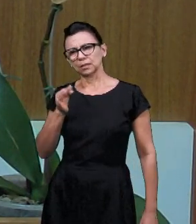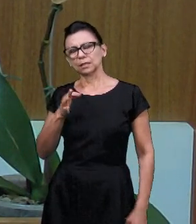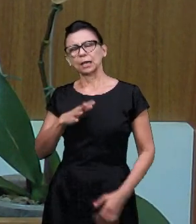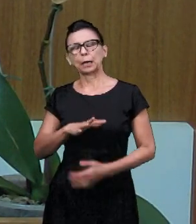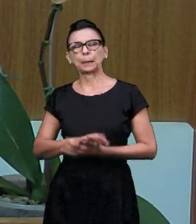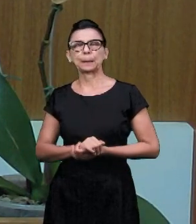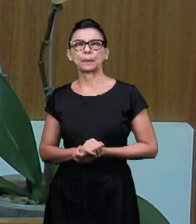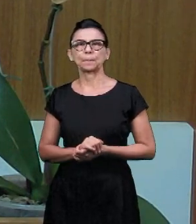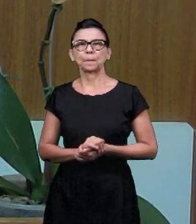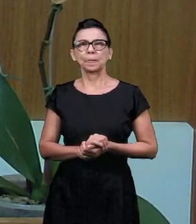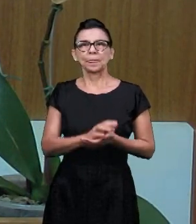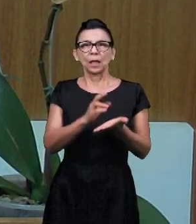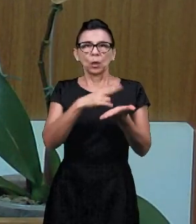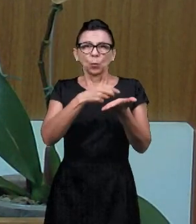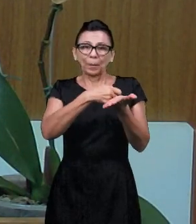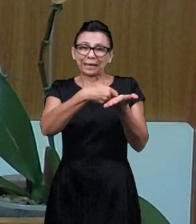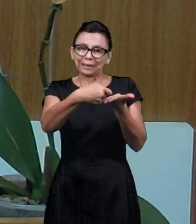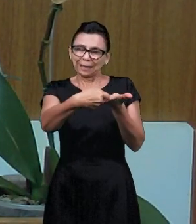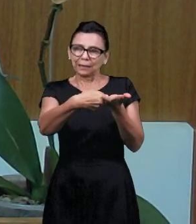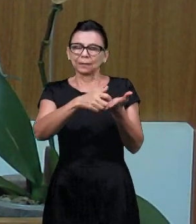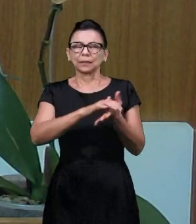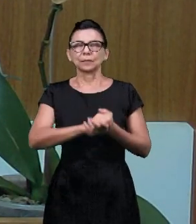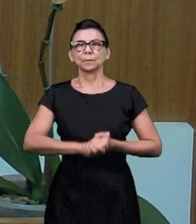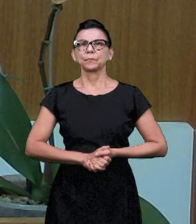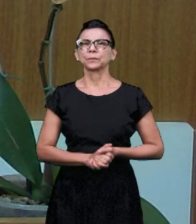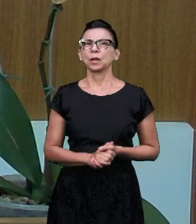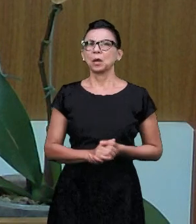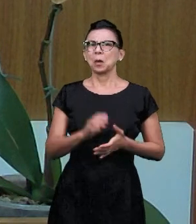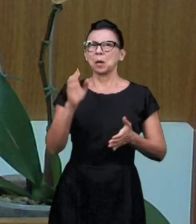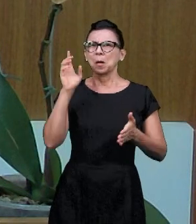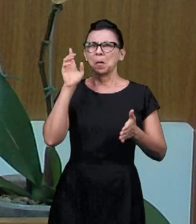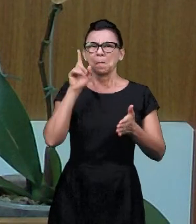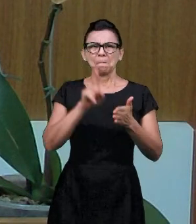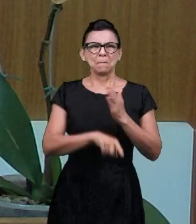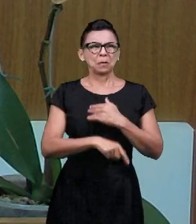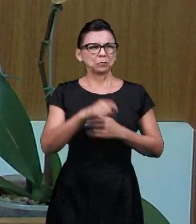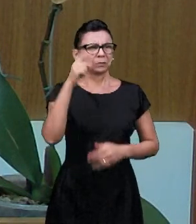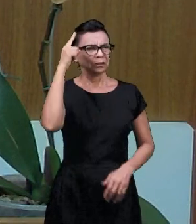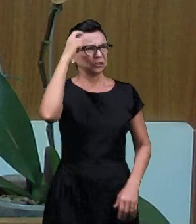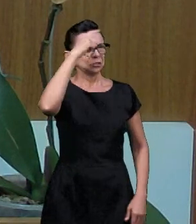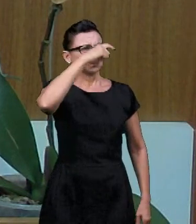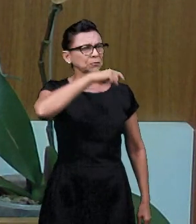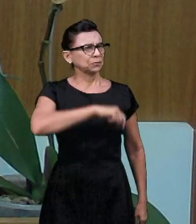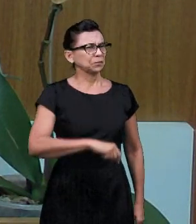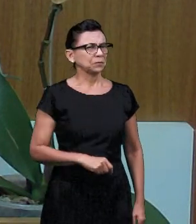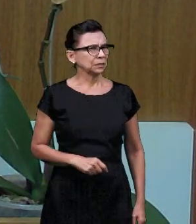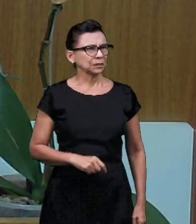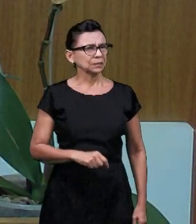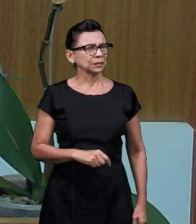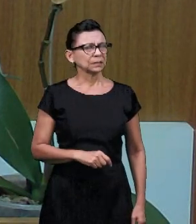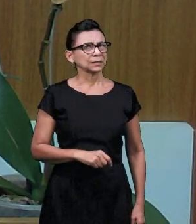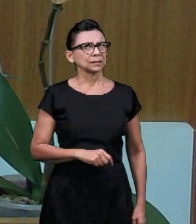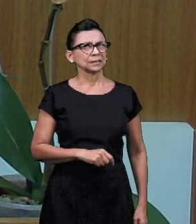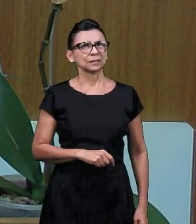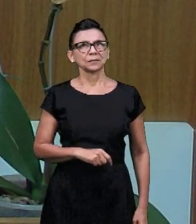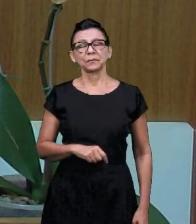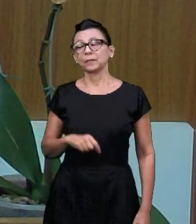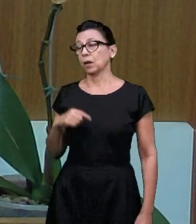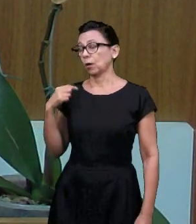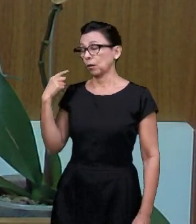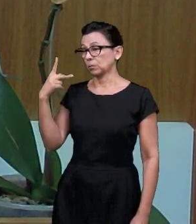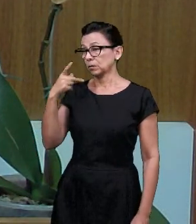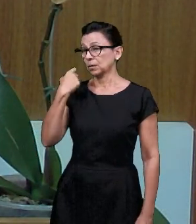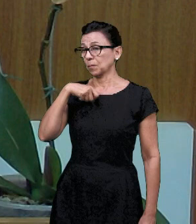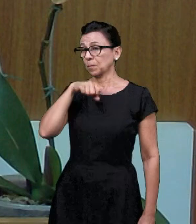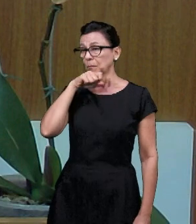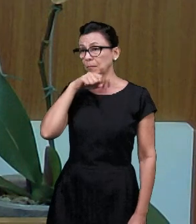trop difficiles. Elle a raison. Et j'ai dit, ton père, c'est lui le coupable, c'est lui le pasteur. C'est notre